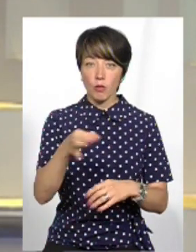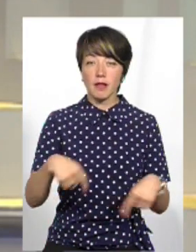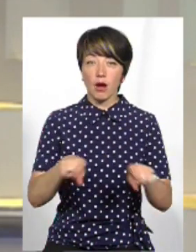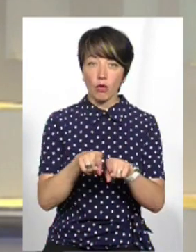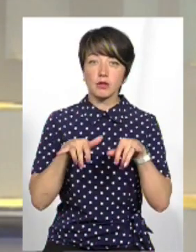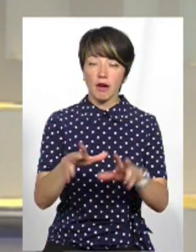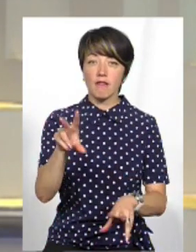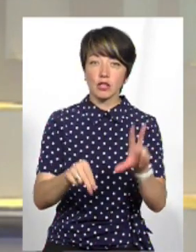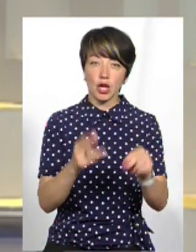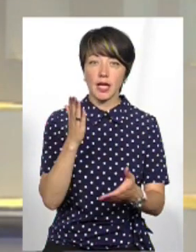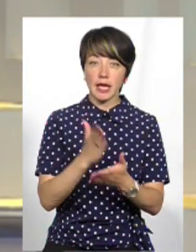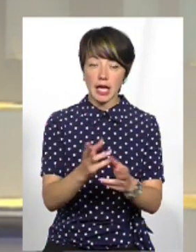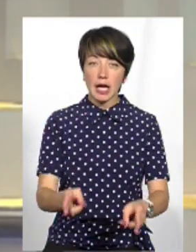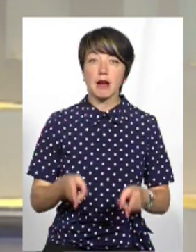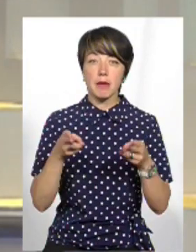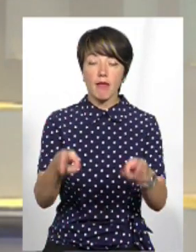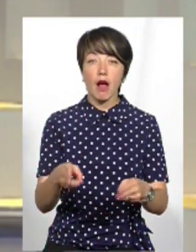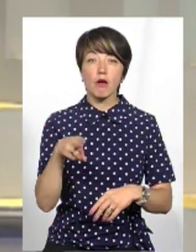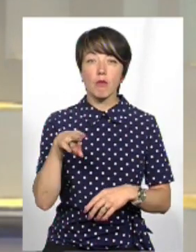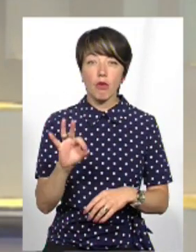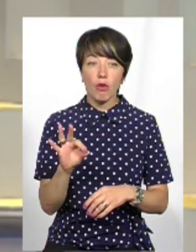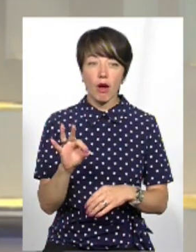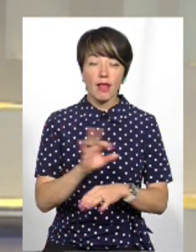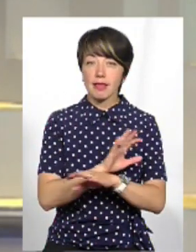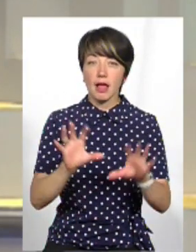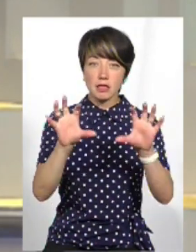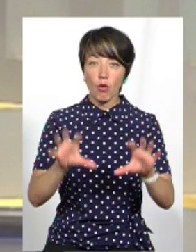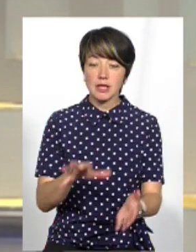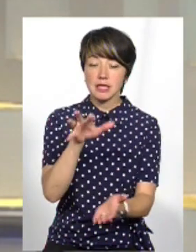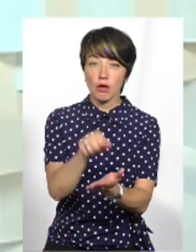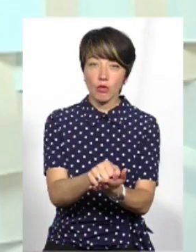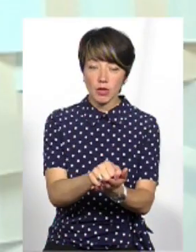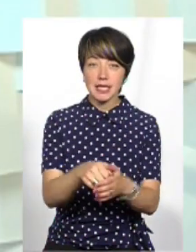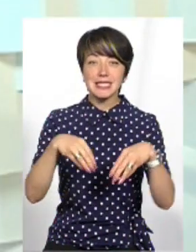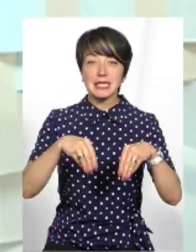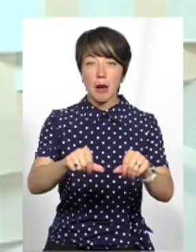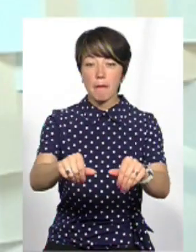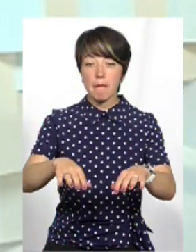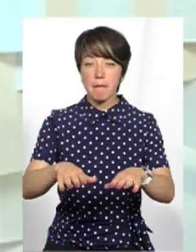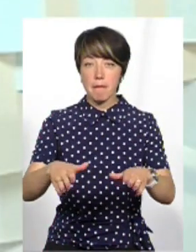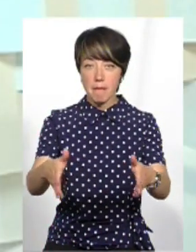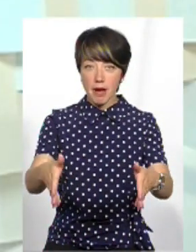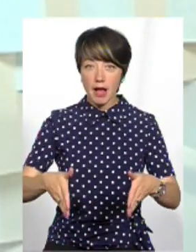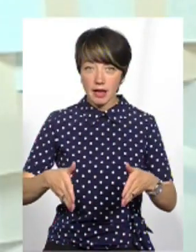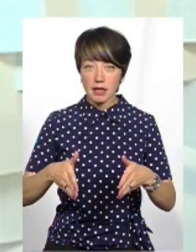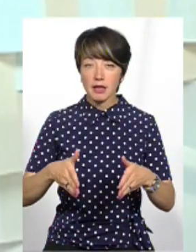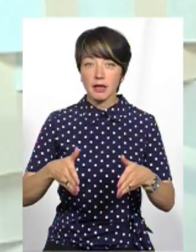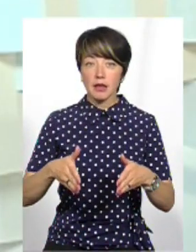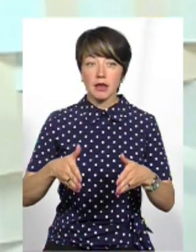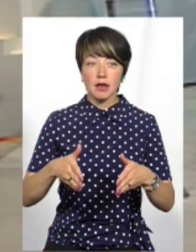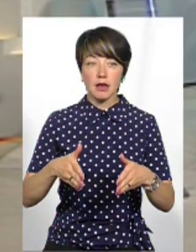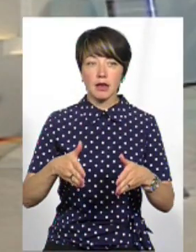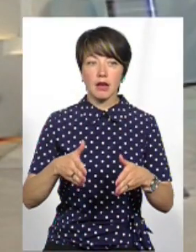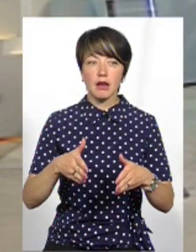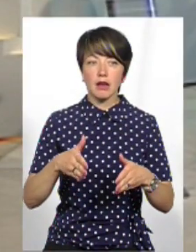такою справою, я вважаю, є кримінальне по фактично незаконному захопленню земель по СНТ Старушці і село